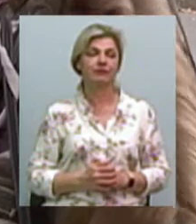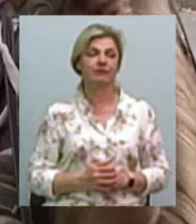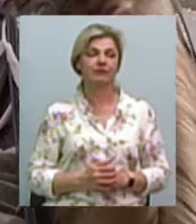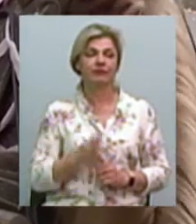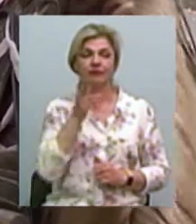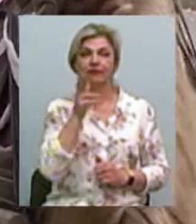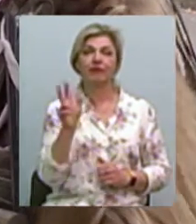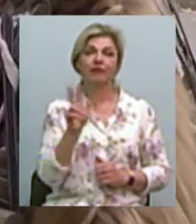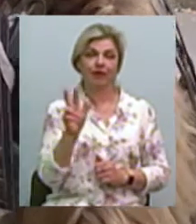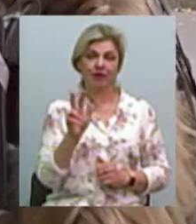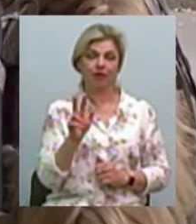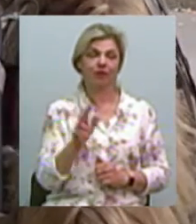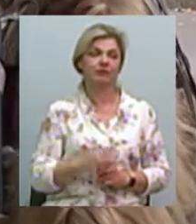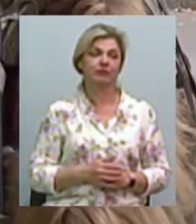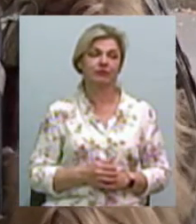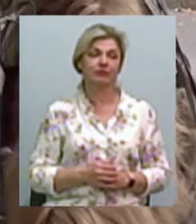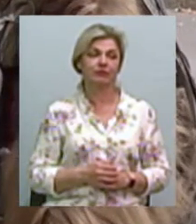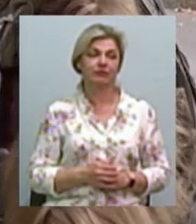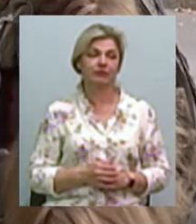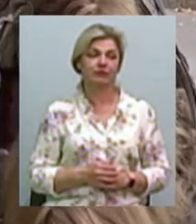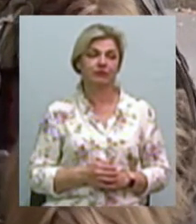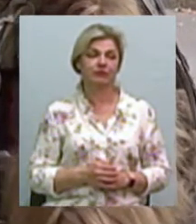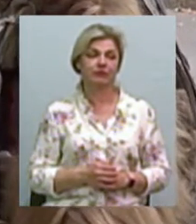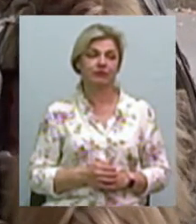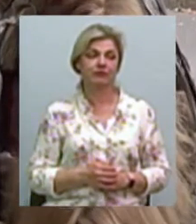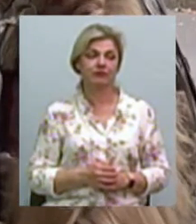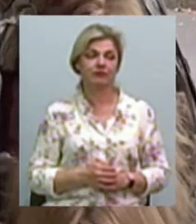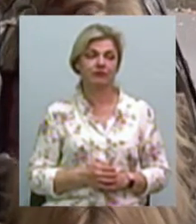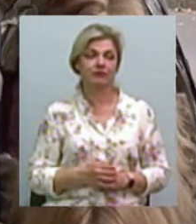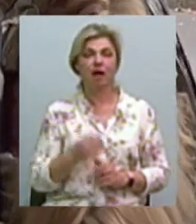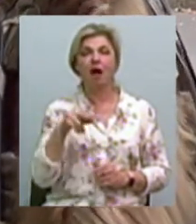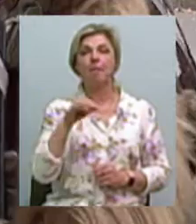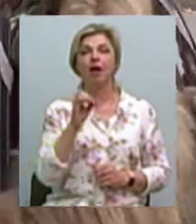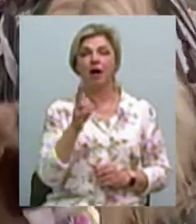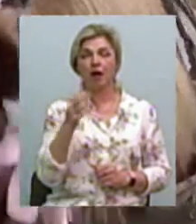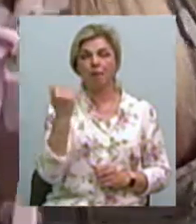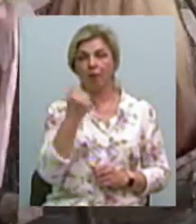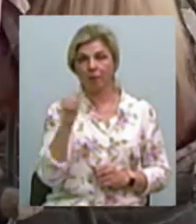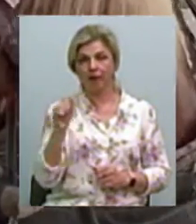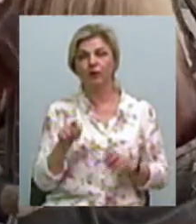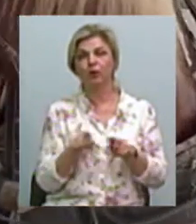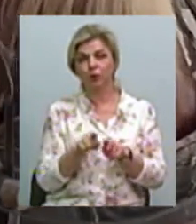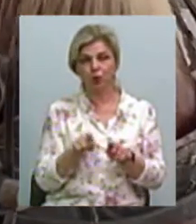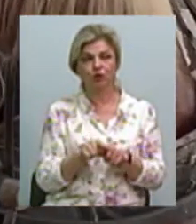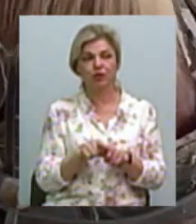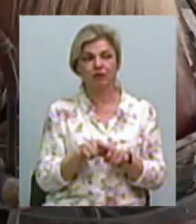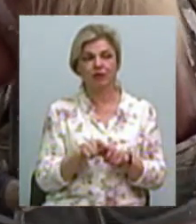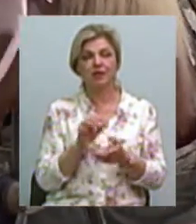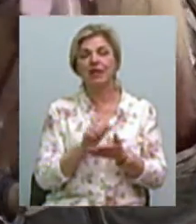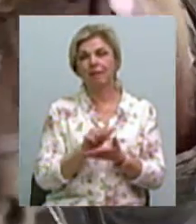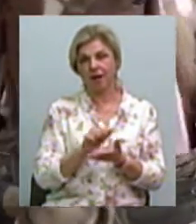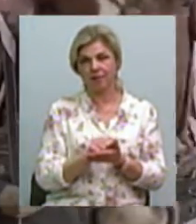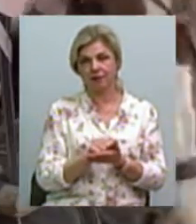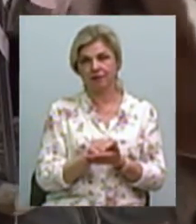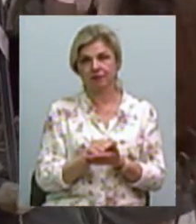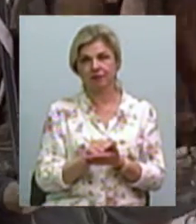в три години, около трьох годин дня, в парку Побіди ми теж катаємо, займаємося.